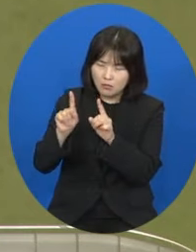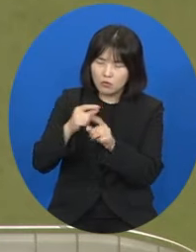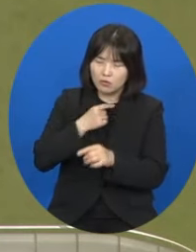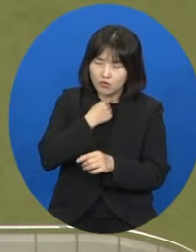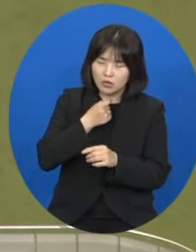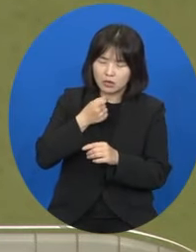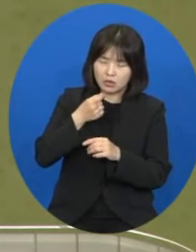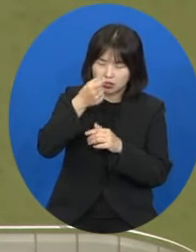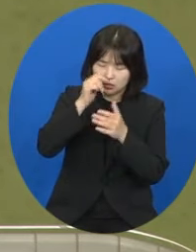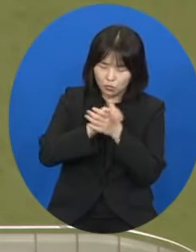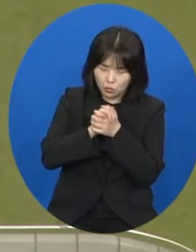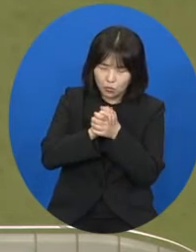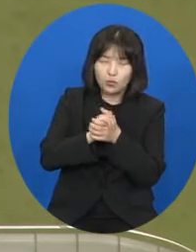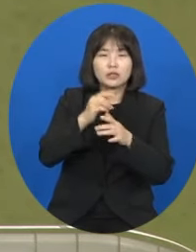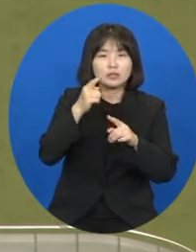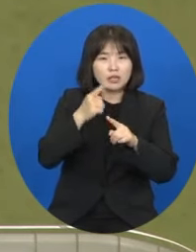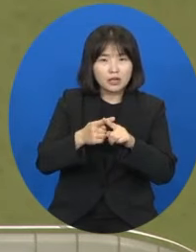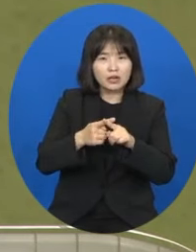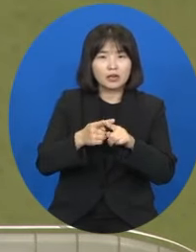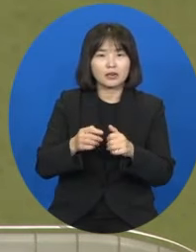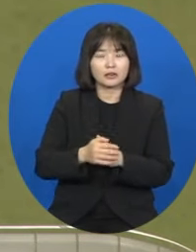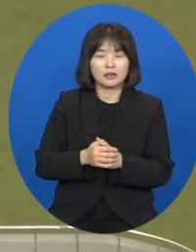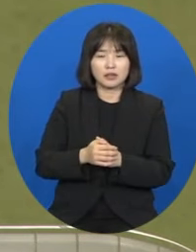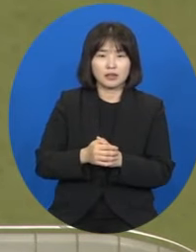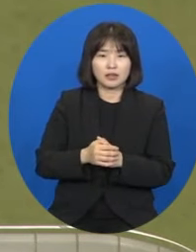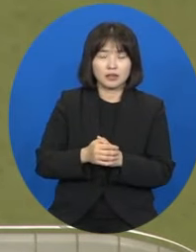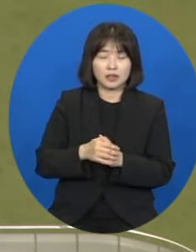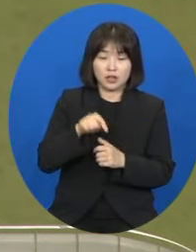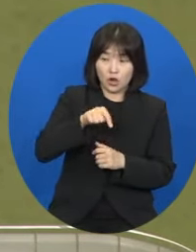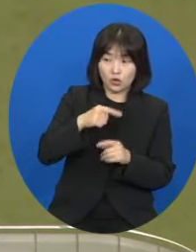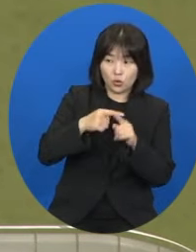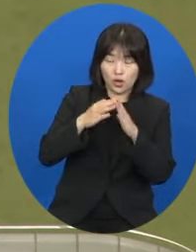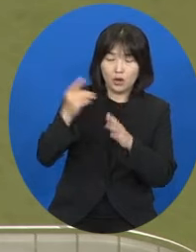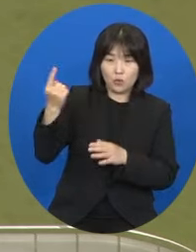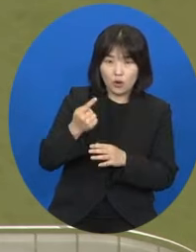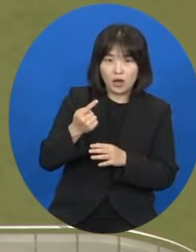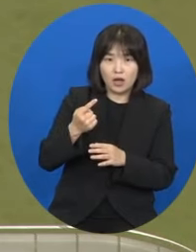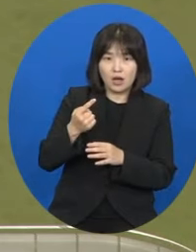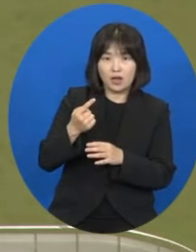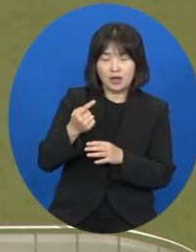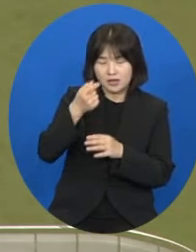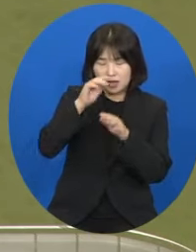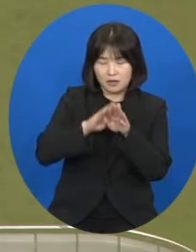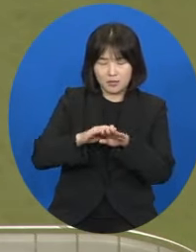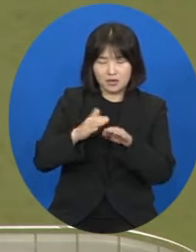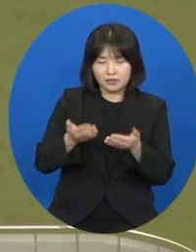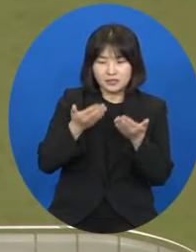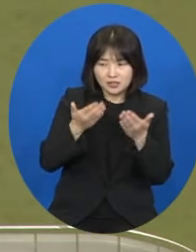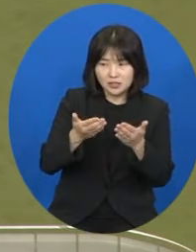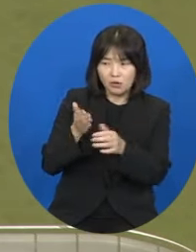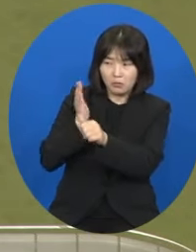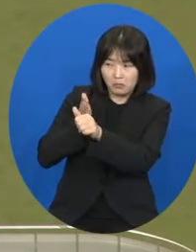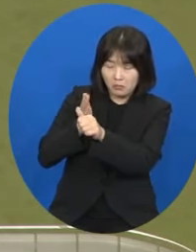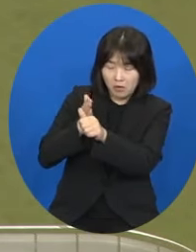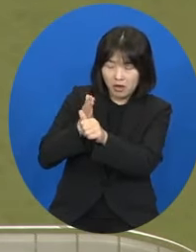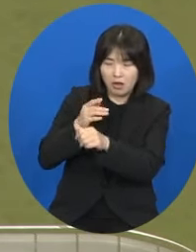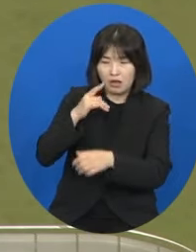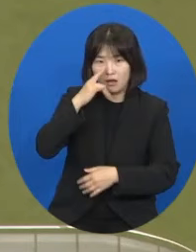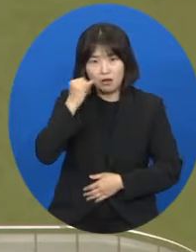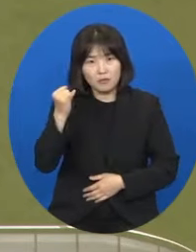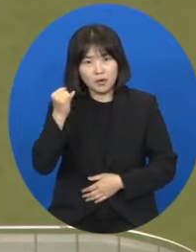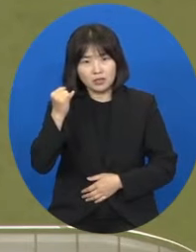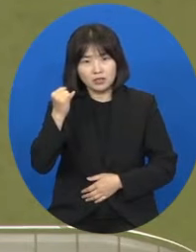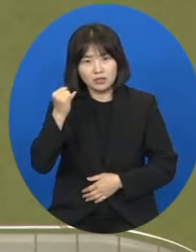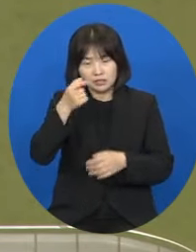기도하다가 저희 교회에 와서 예배 드리자고 여러 차례 건면하니까 그래도 딸이 건면하니까 어머님이 교회에